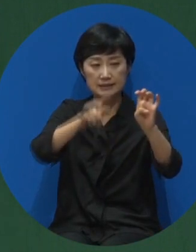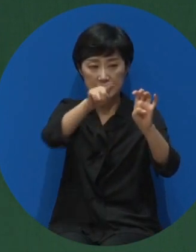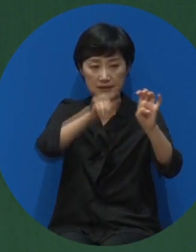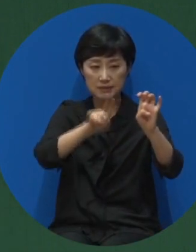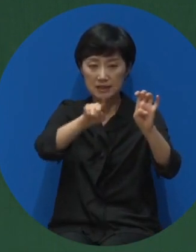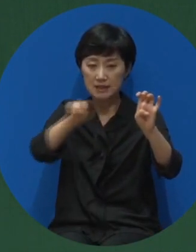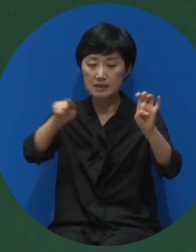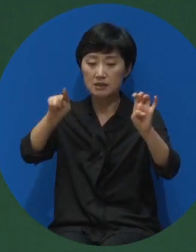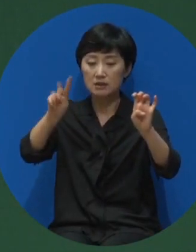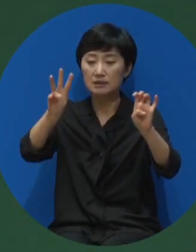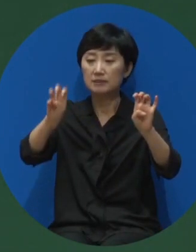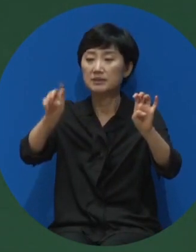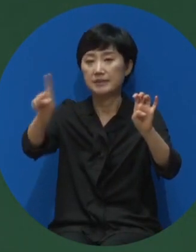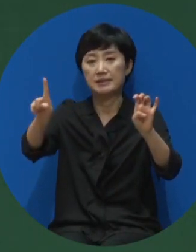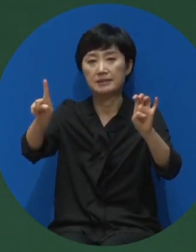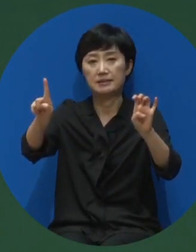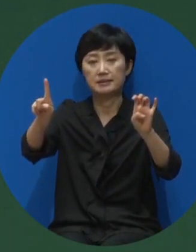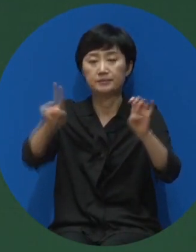これが